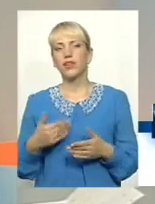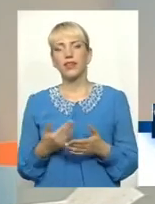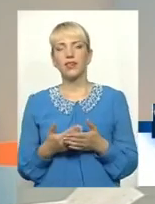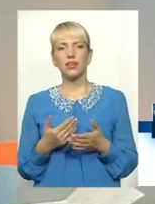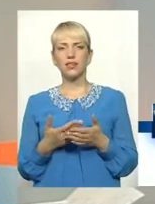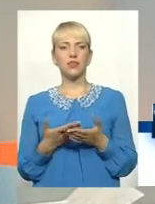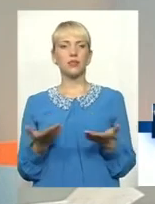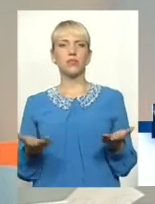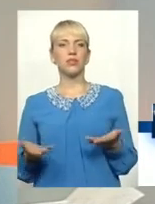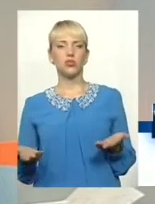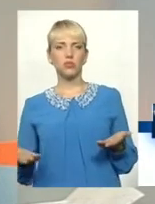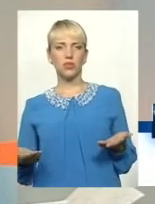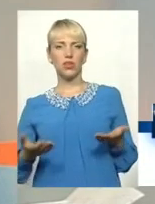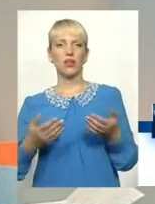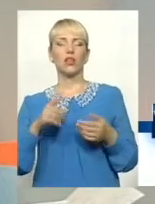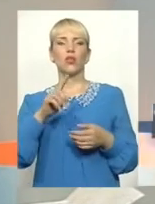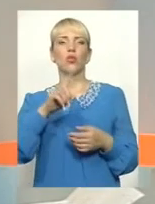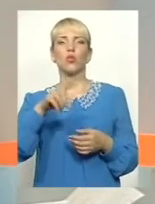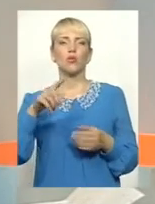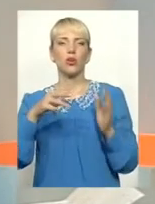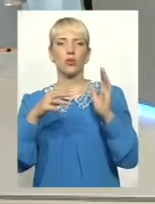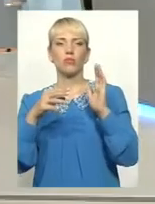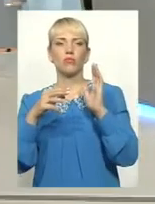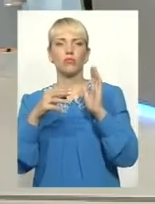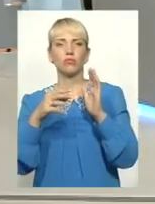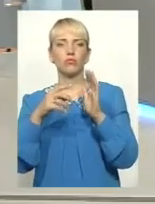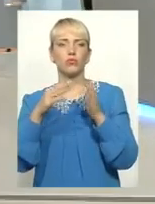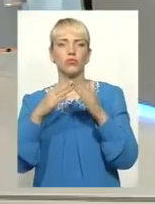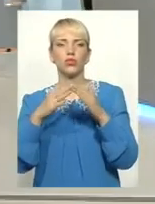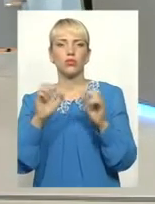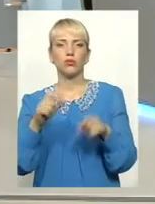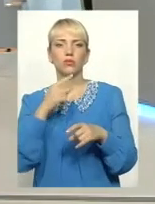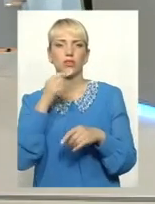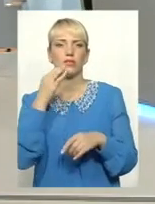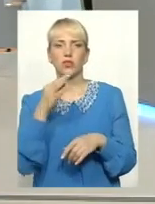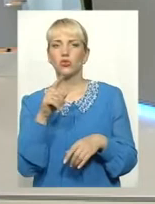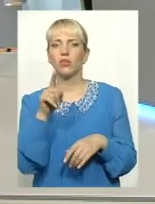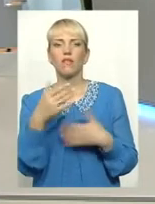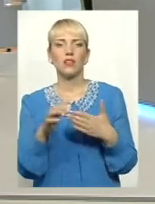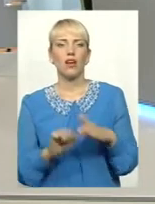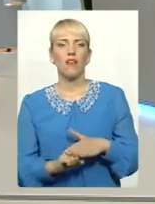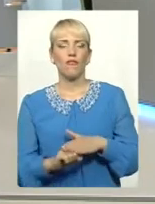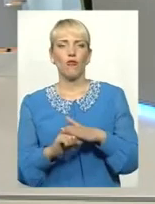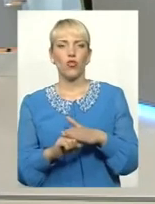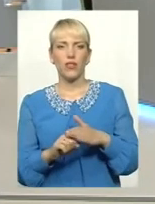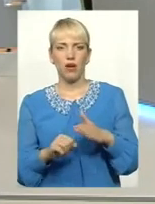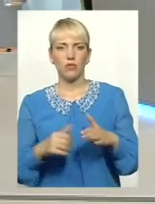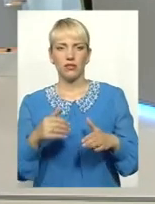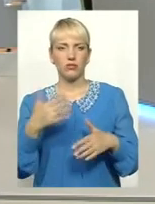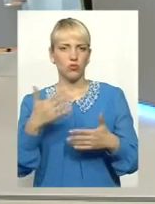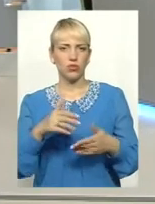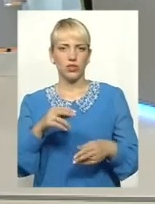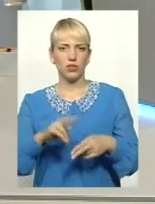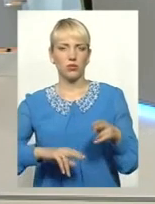Навіть чуть не номер будинку він називав, що там вже ніби навіть фундамент закладають. І яке було